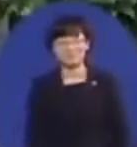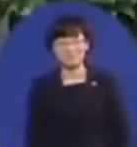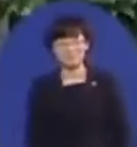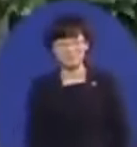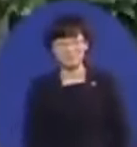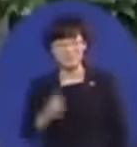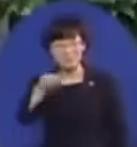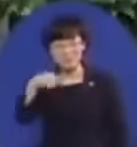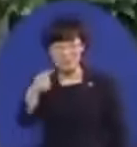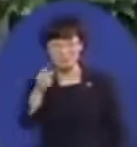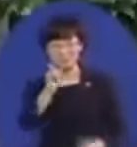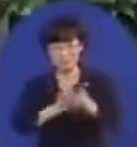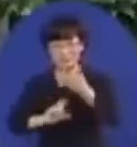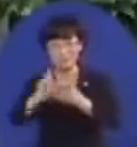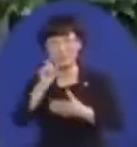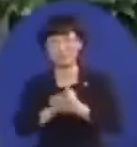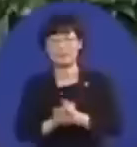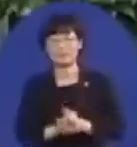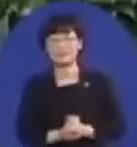그 다음날